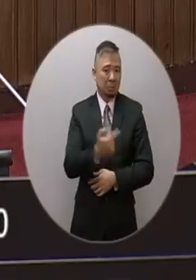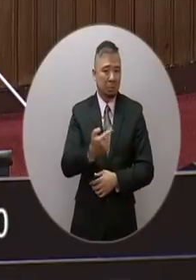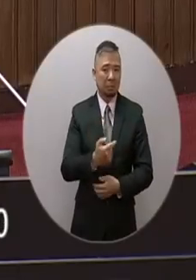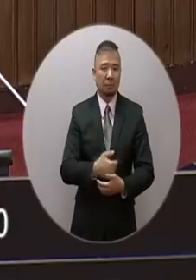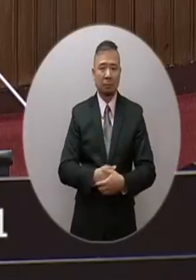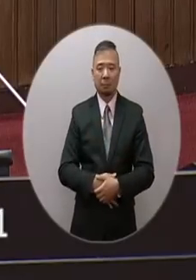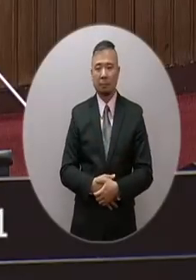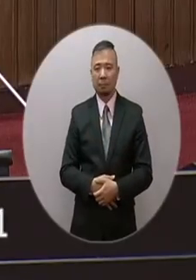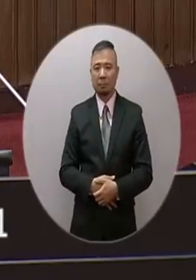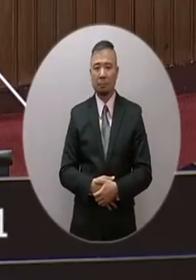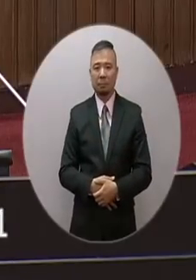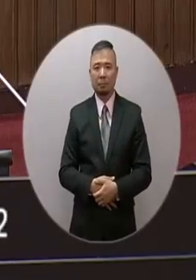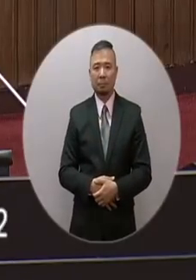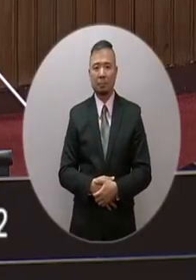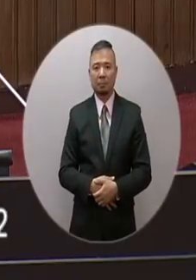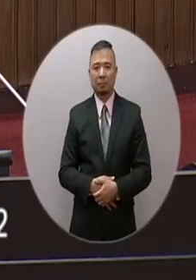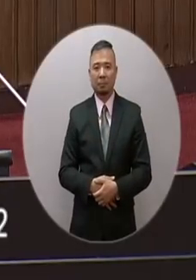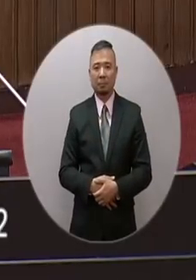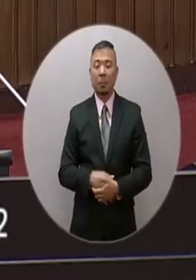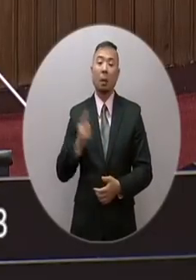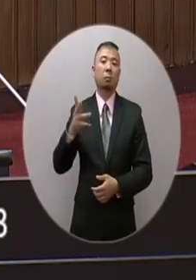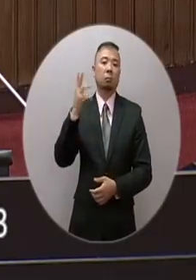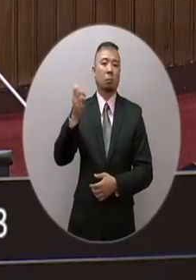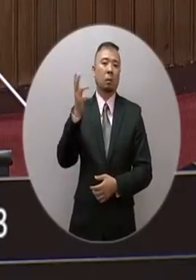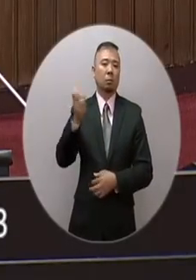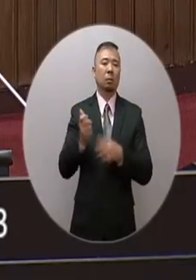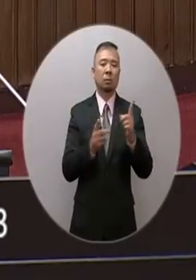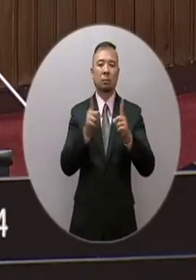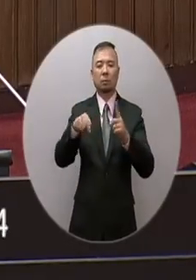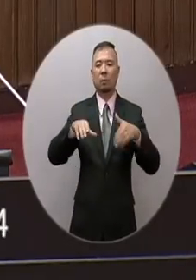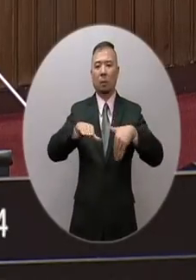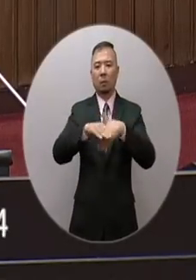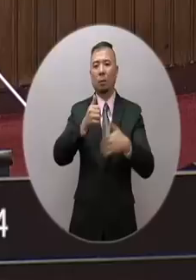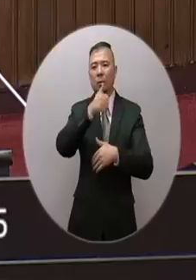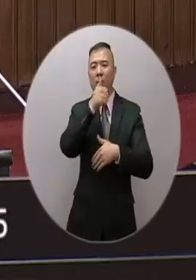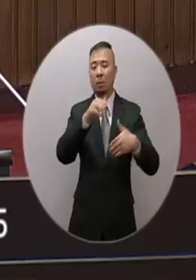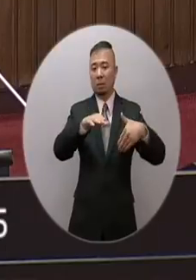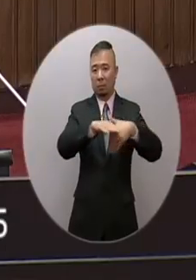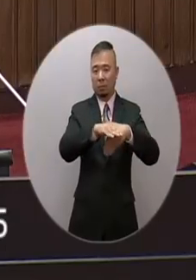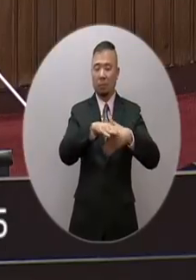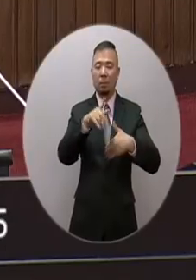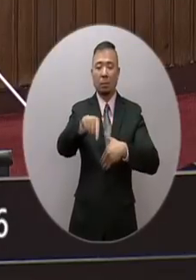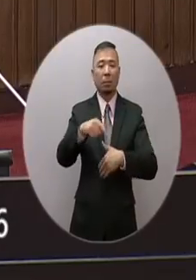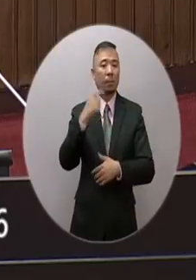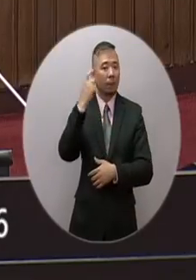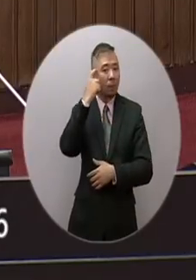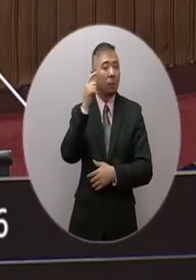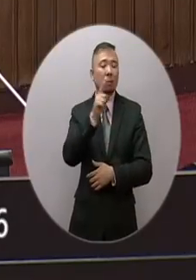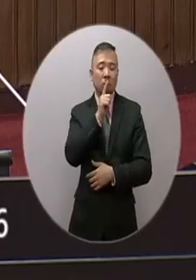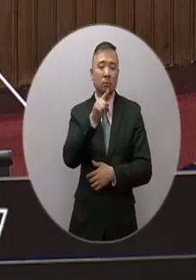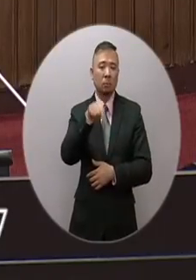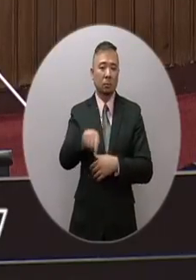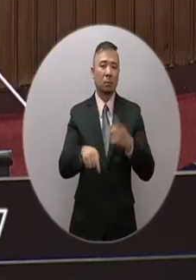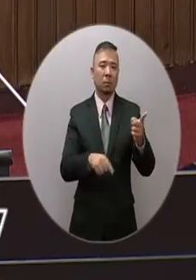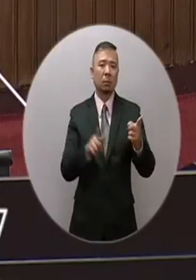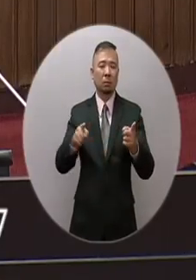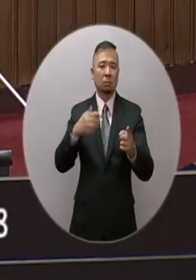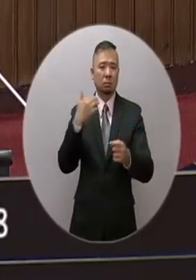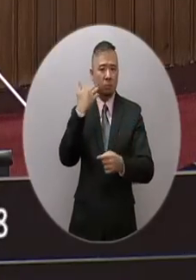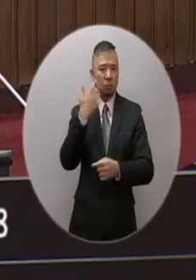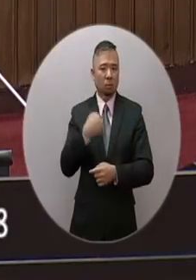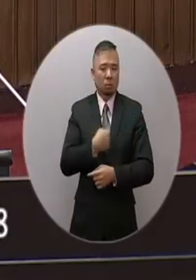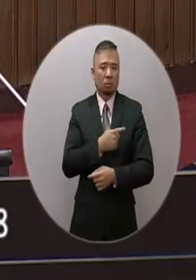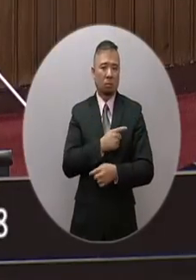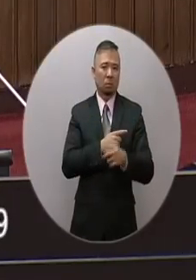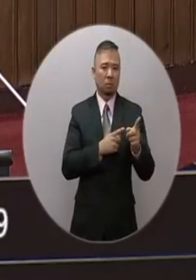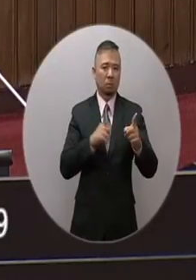风使之厚薄，系以一二人心之所向，当权者当为所当为，不应再放任